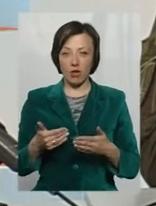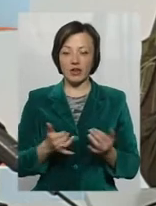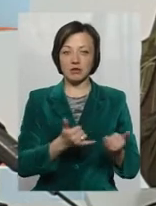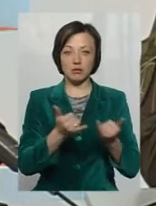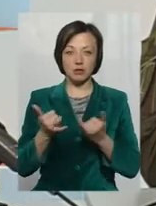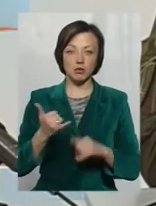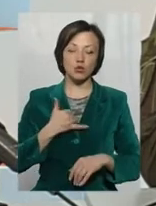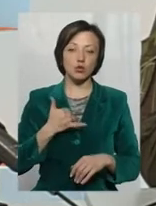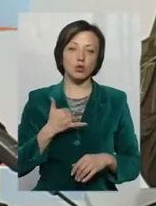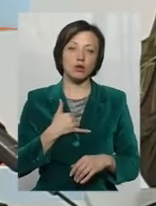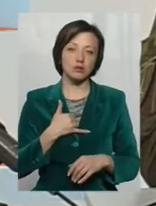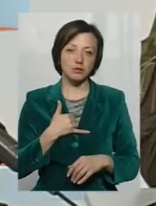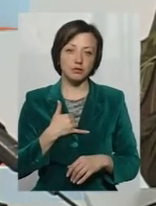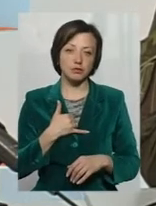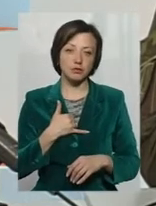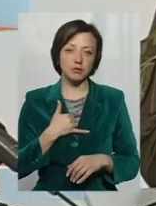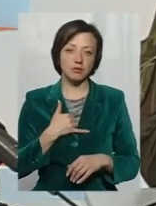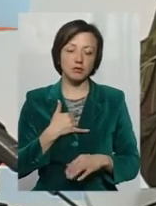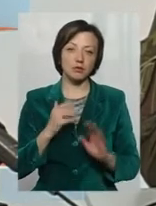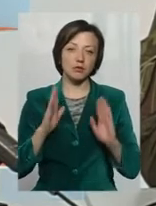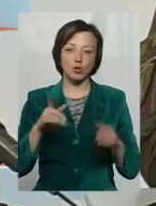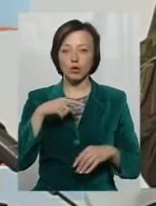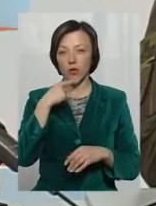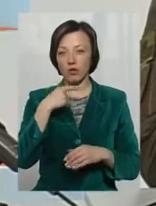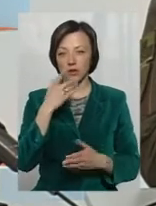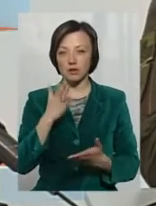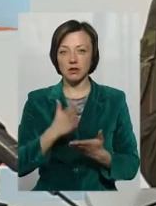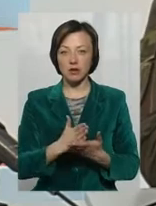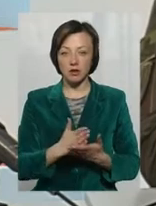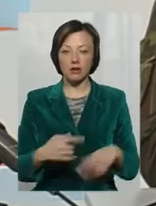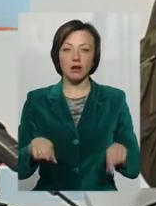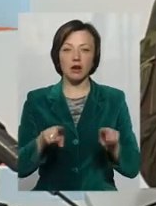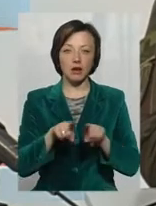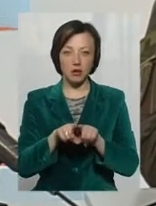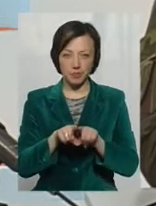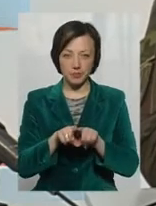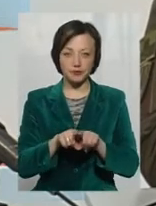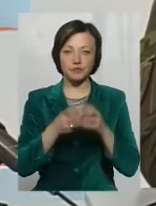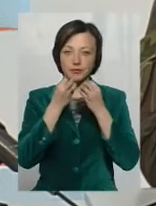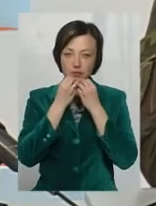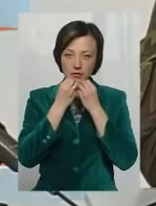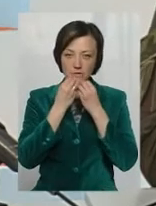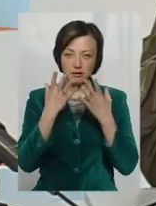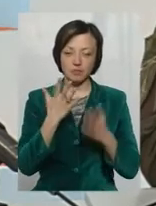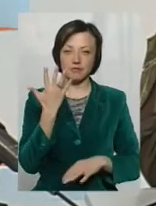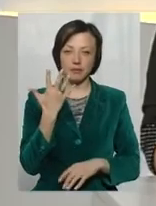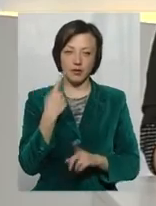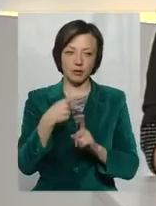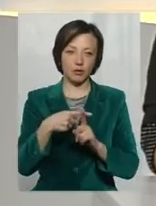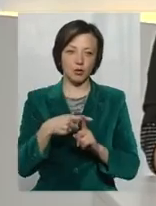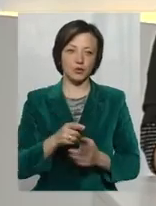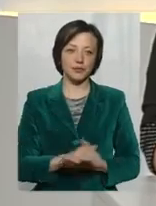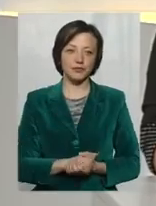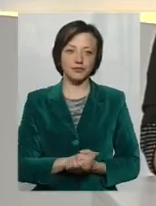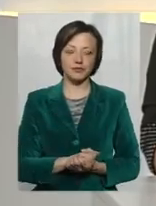нас, будемо говорити, що я поставив би таку хорошу оцінку 5 з